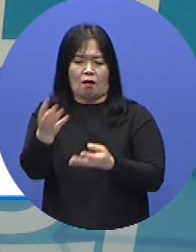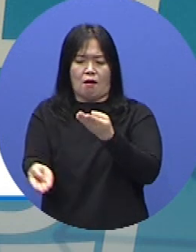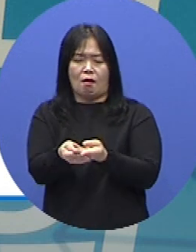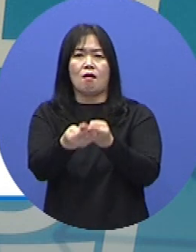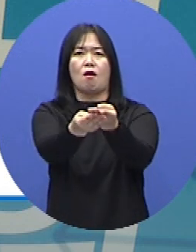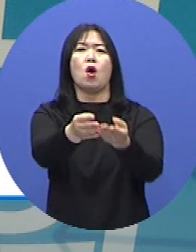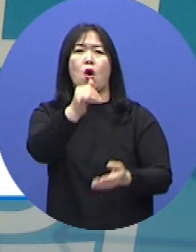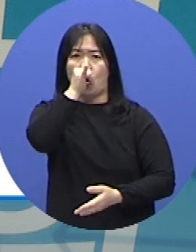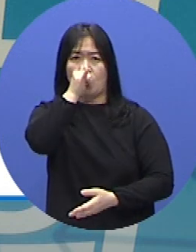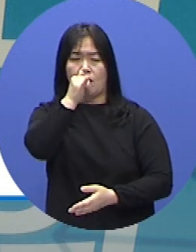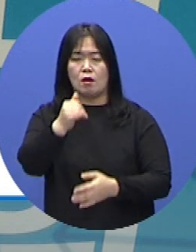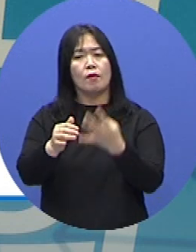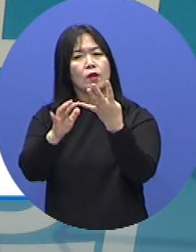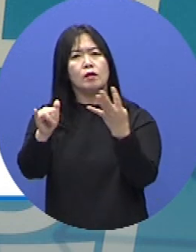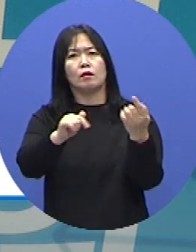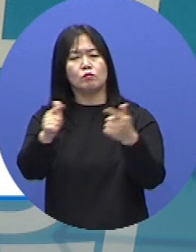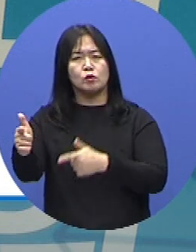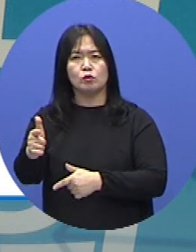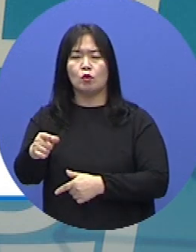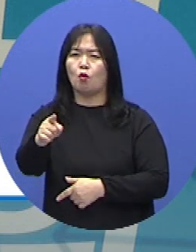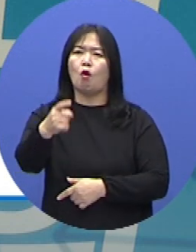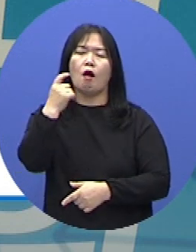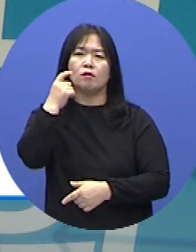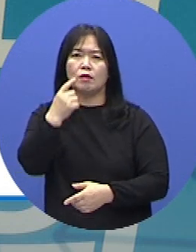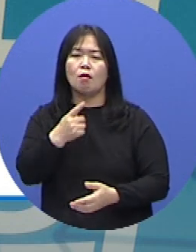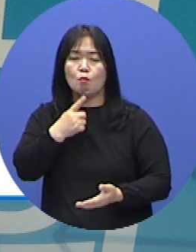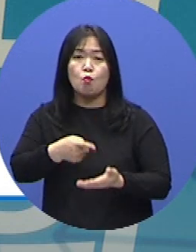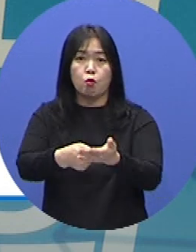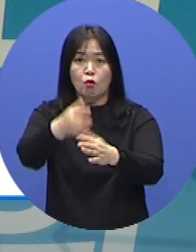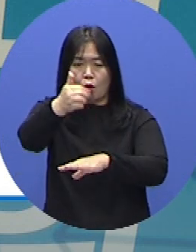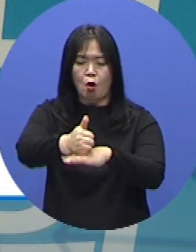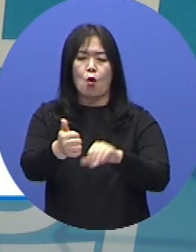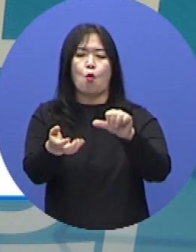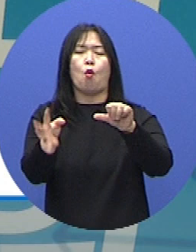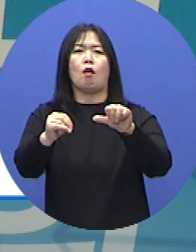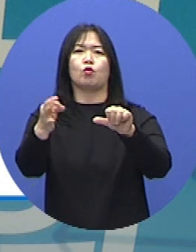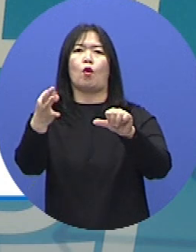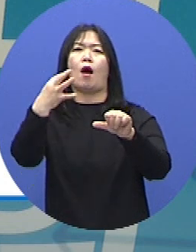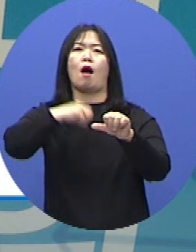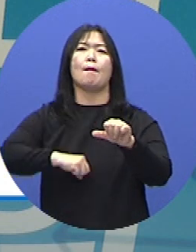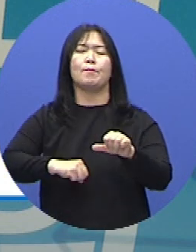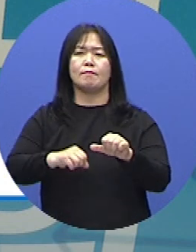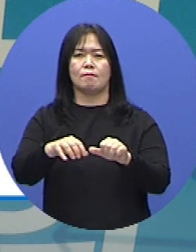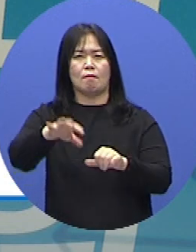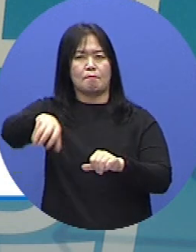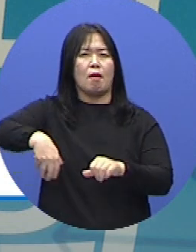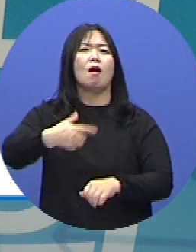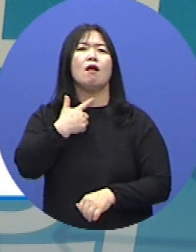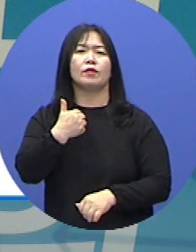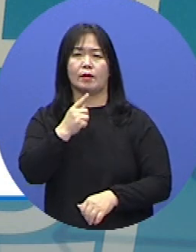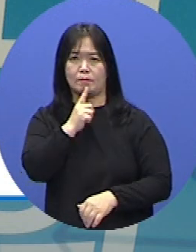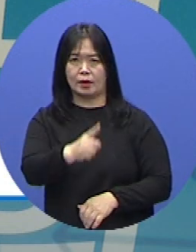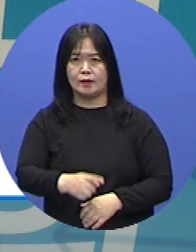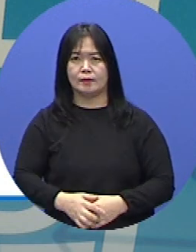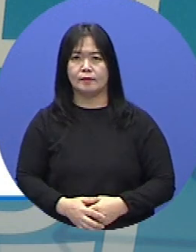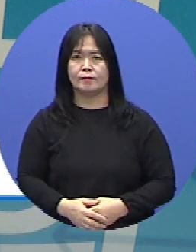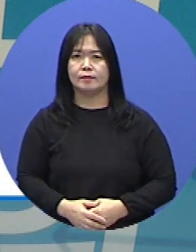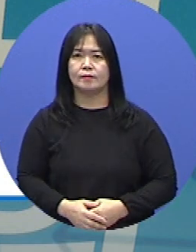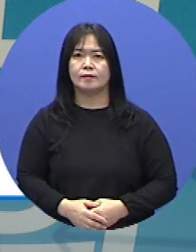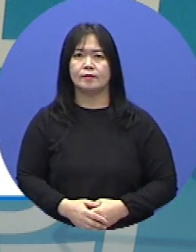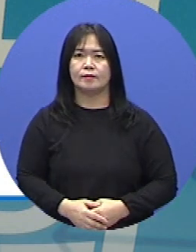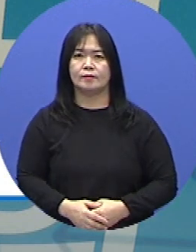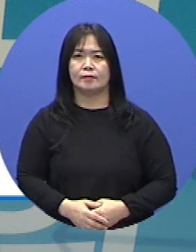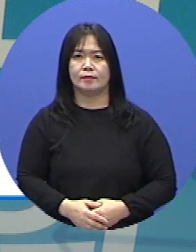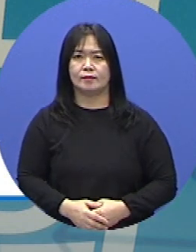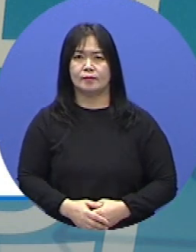동원됐습니다. 일가족 4명이 허위 청구로 5억 원이 넘는 보험금을 챙긴 사례도 있는 걸로 밝혀졌습니다. 강훈 기자가